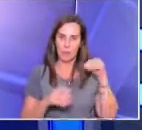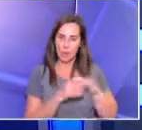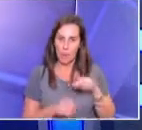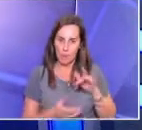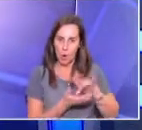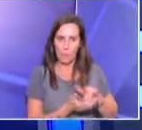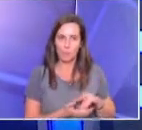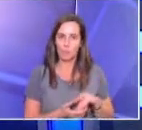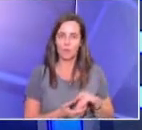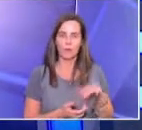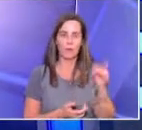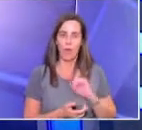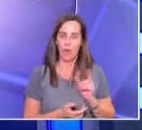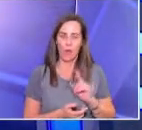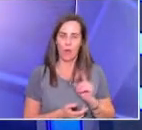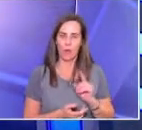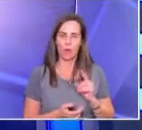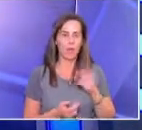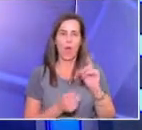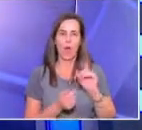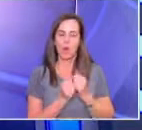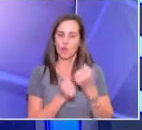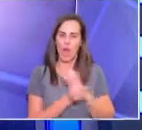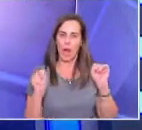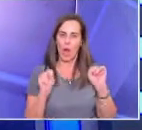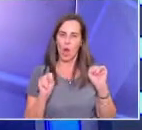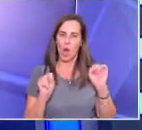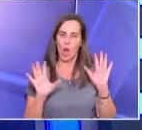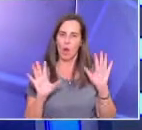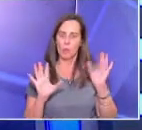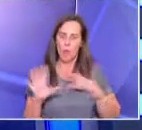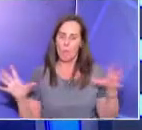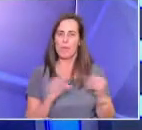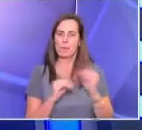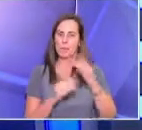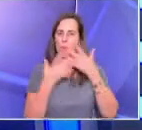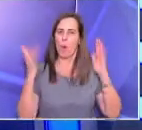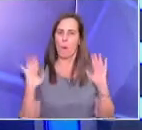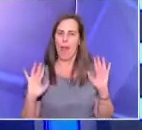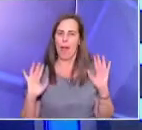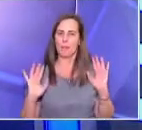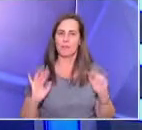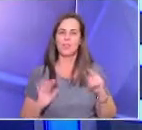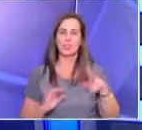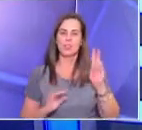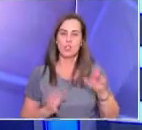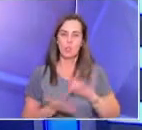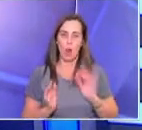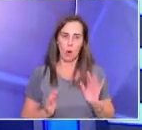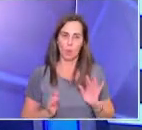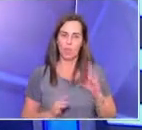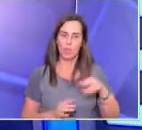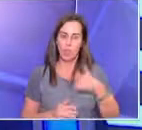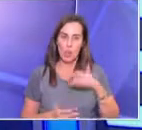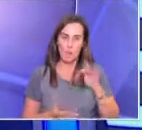לא, שהחילונים או שהחילונים מתחילים לדבר על זה. החילונים תופסים את עצמם כשבט, והם לא ההגמוניה, וזה לא מובן מאליו, זה שיש להם מקום. זה